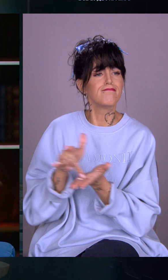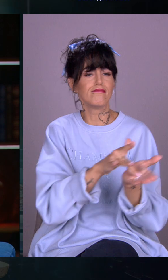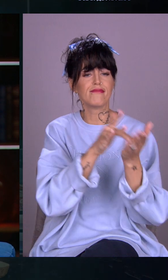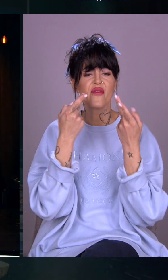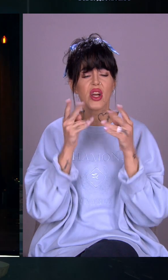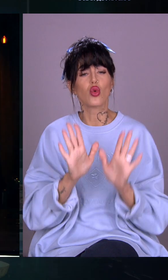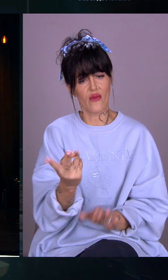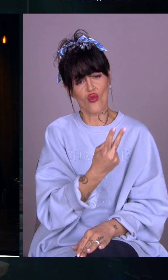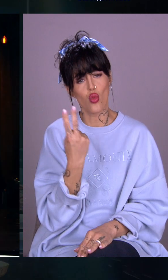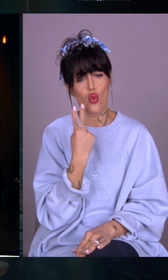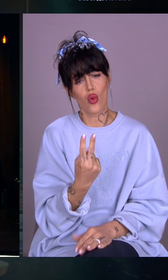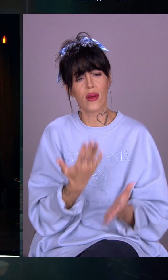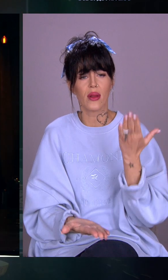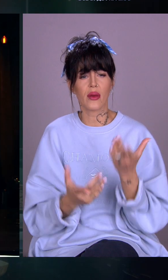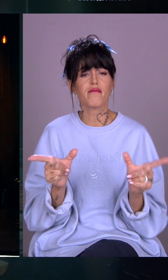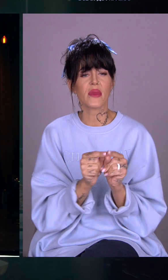Ні,